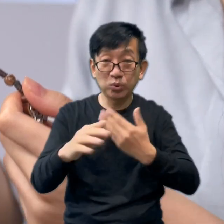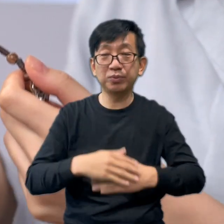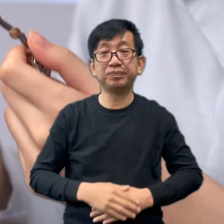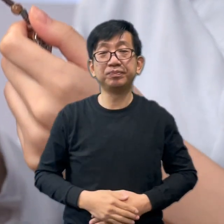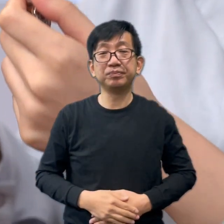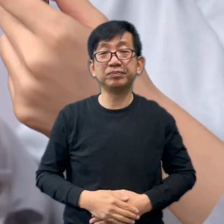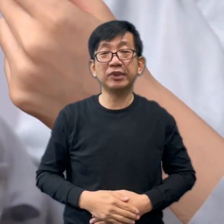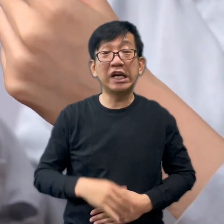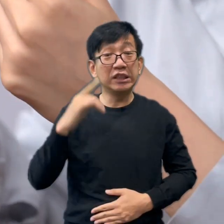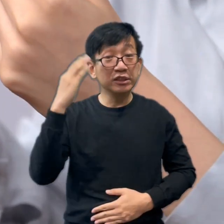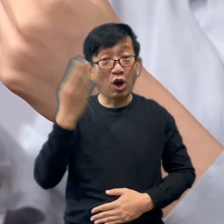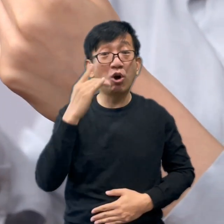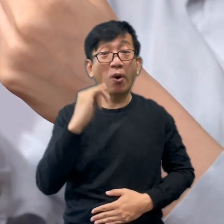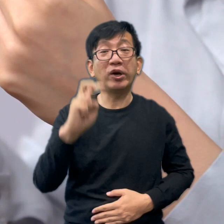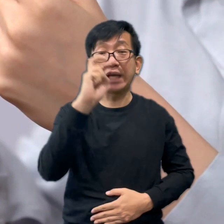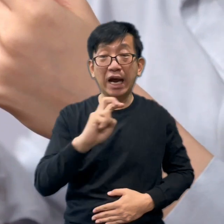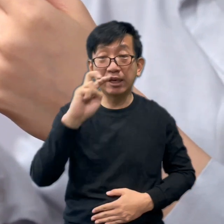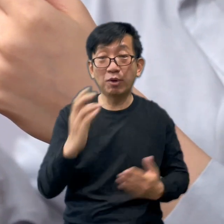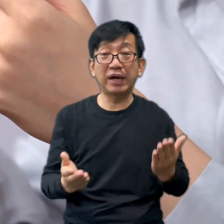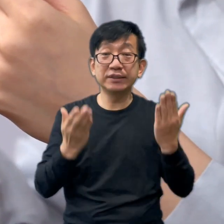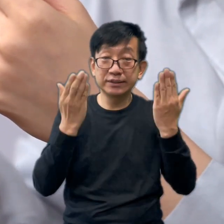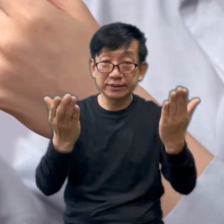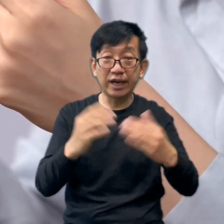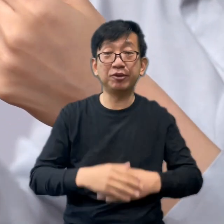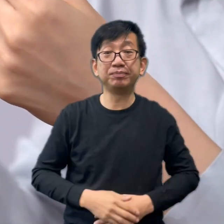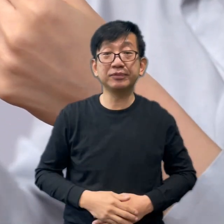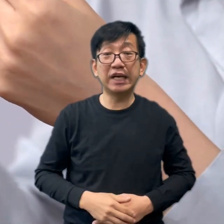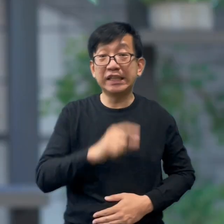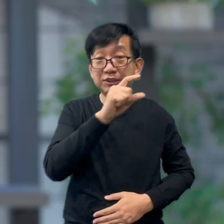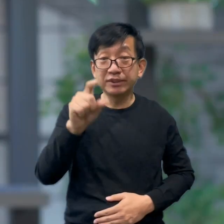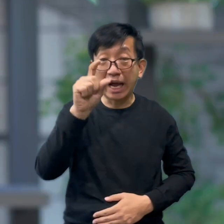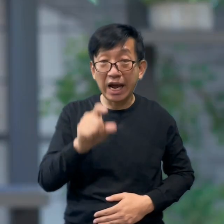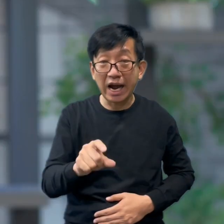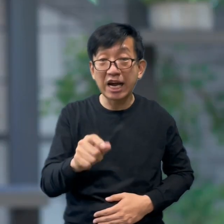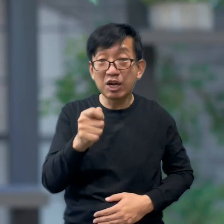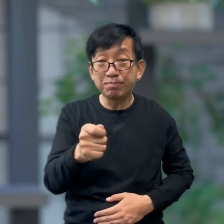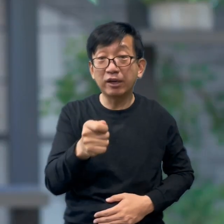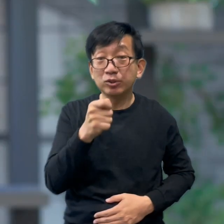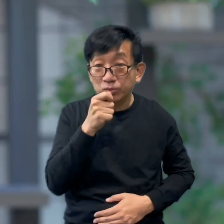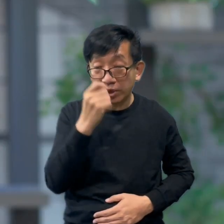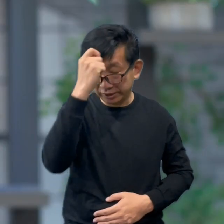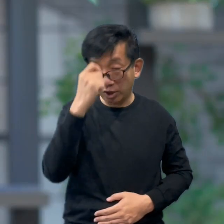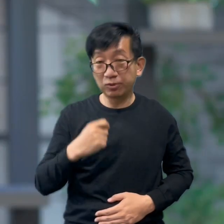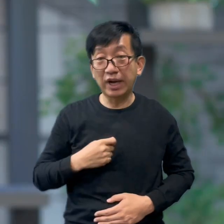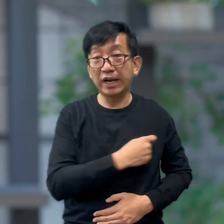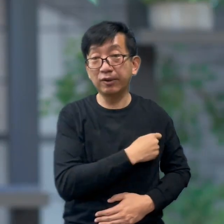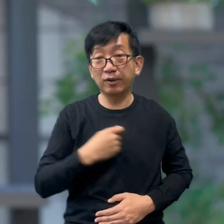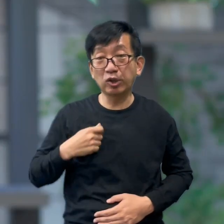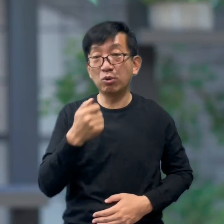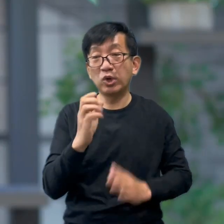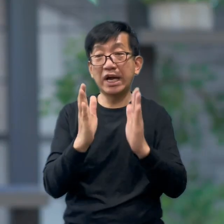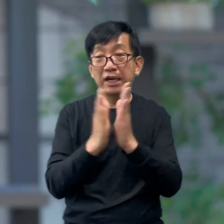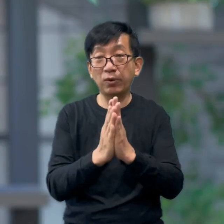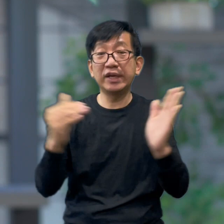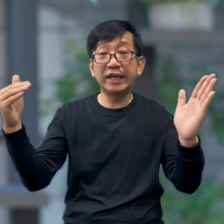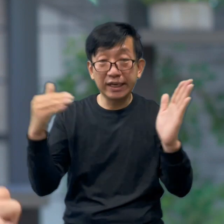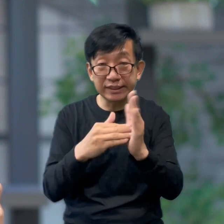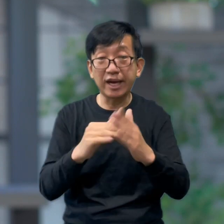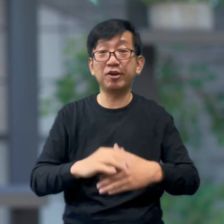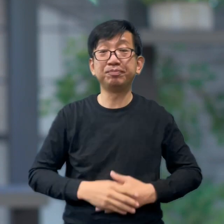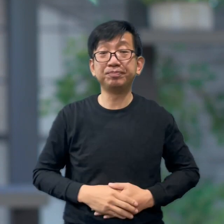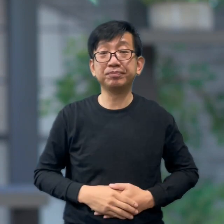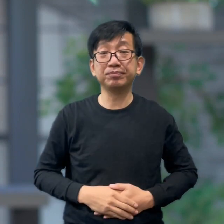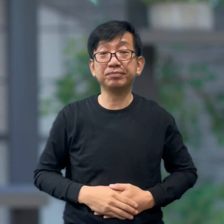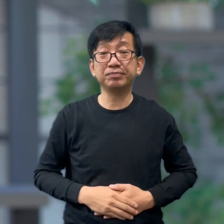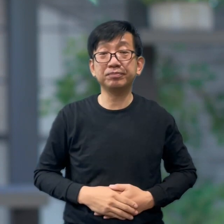바친 뒤에는 성모 찬송을 바치고 십자가에 친구하면서 성호경을 하고 묵주기도를